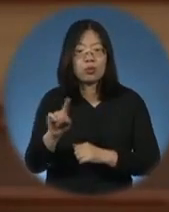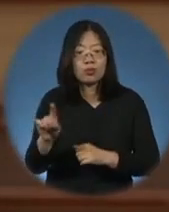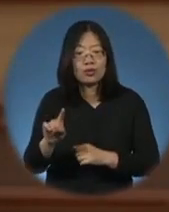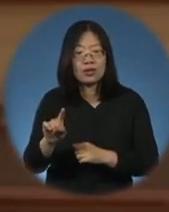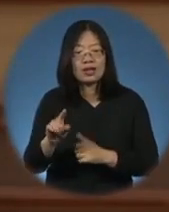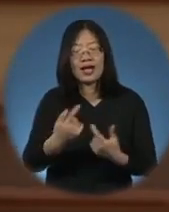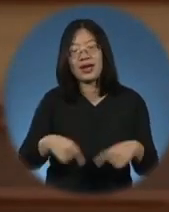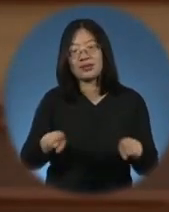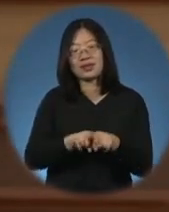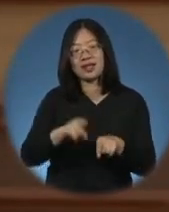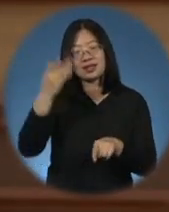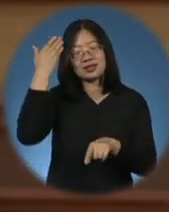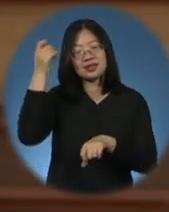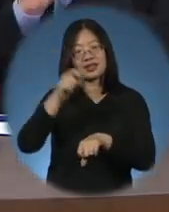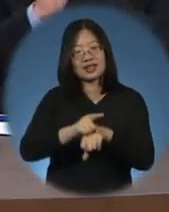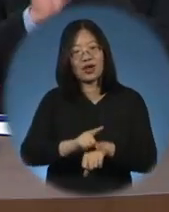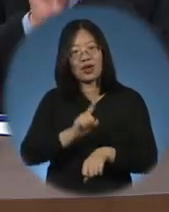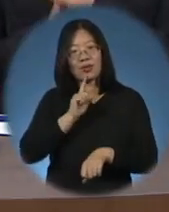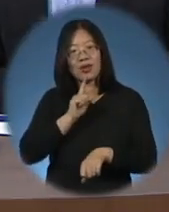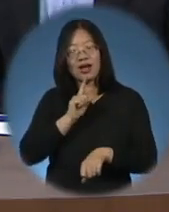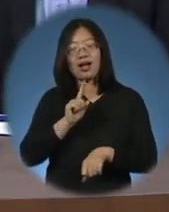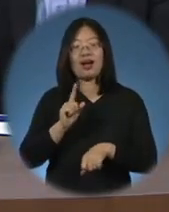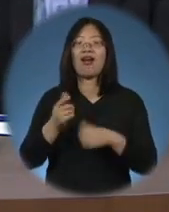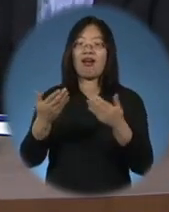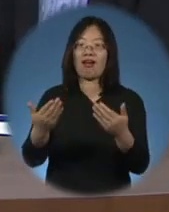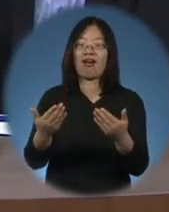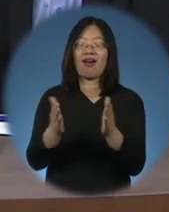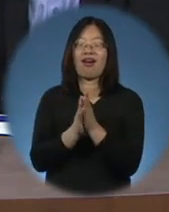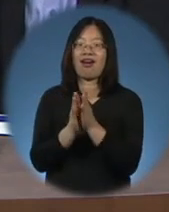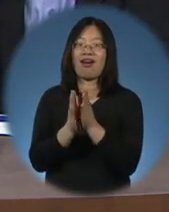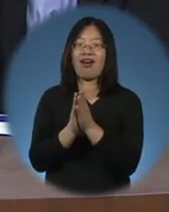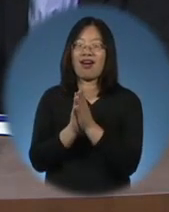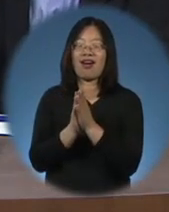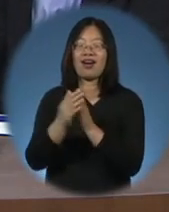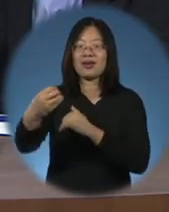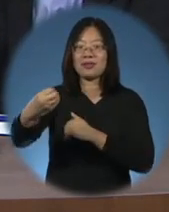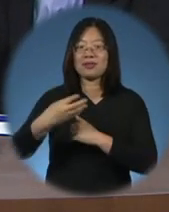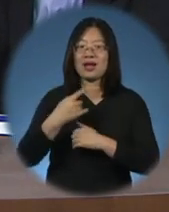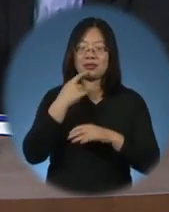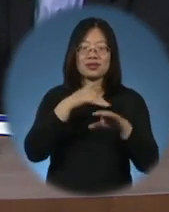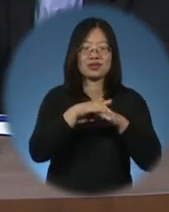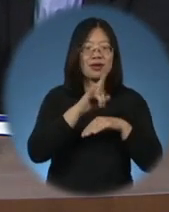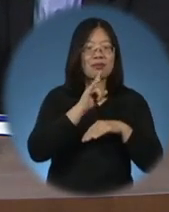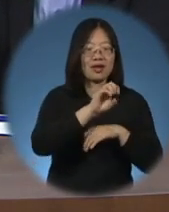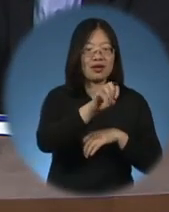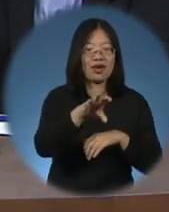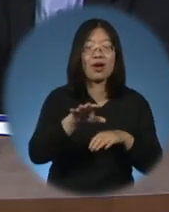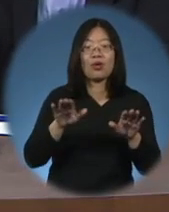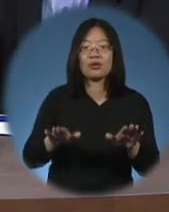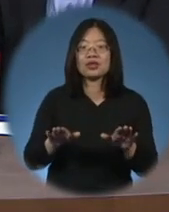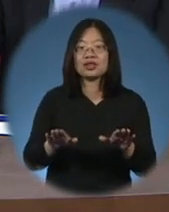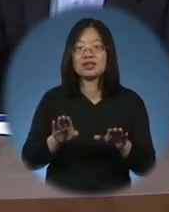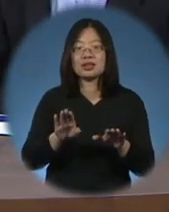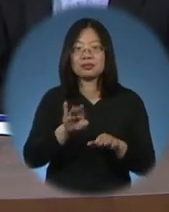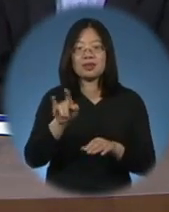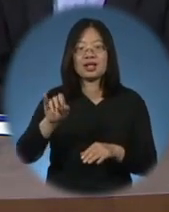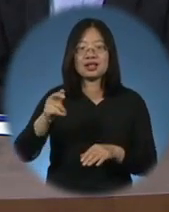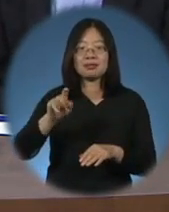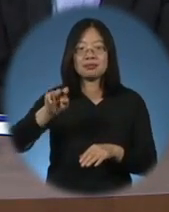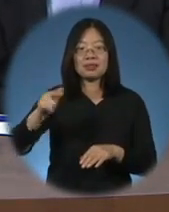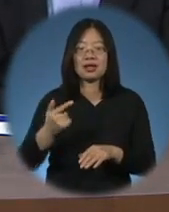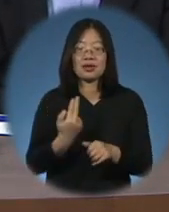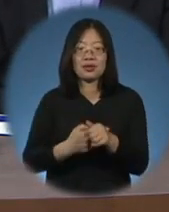예. 그것이 함께 지성이고 제가 말씀드리고 싶은 거 정확히 그게 민주주의다. 예, 맞습니다. 아, 오늘 이제 전 파인만 교수에